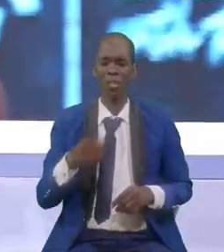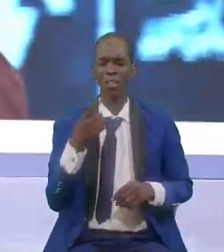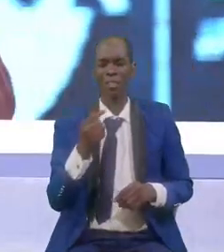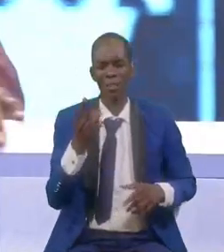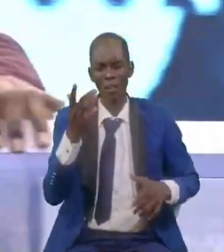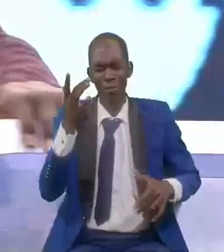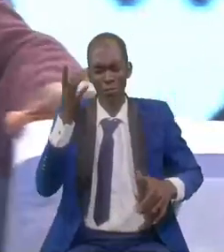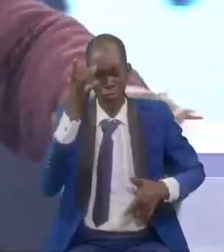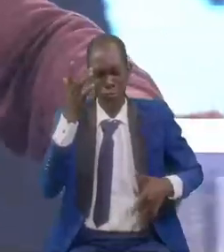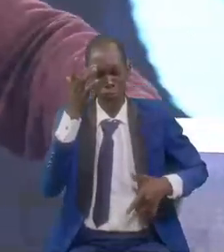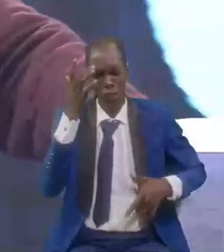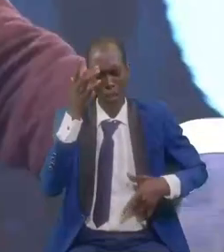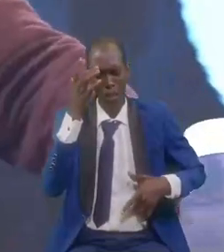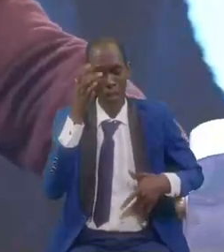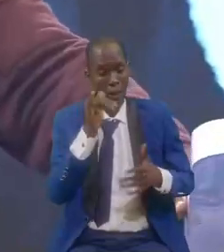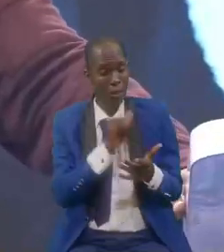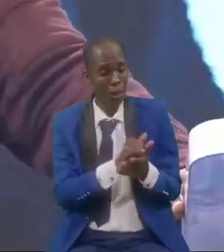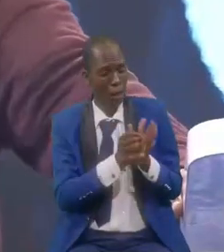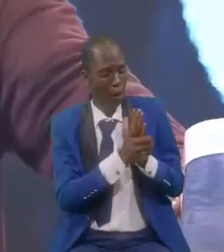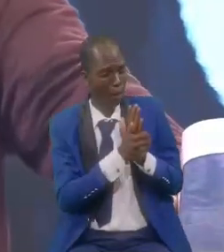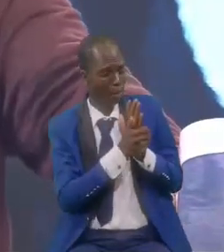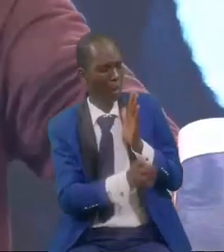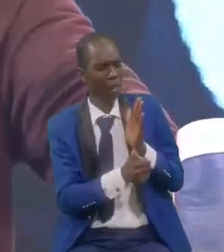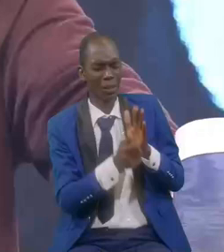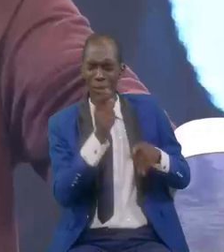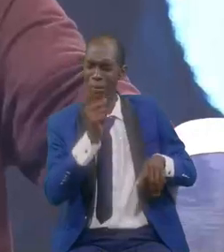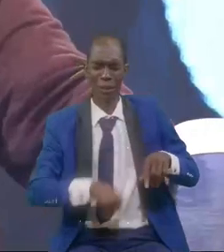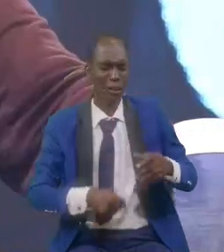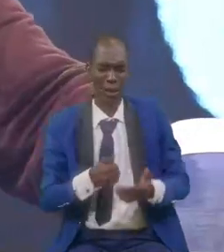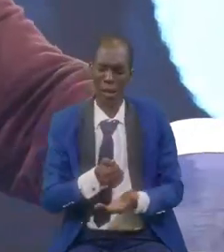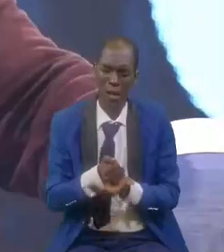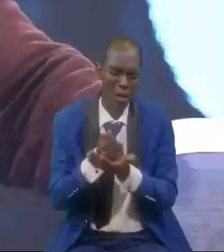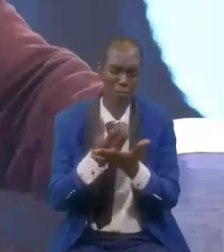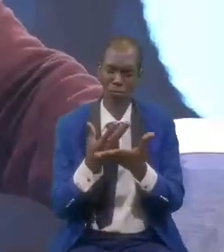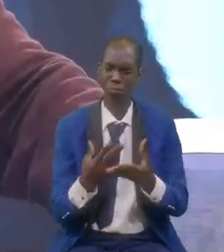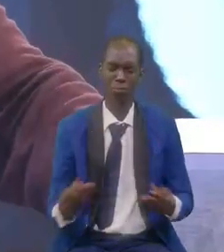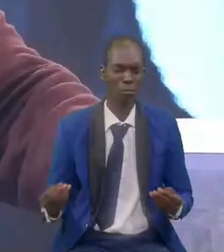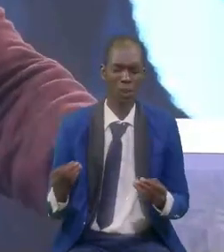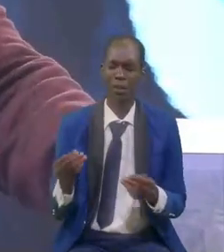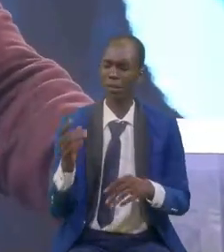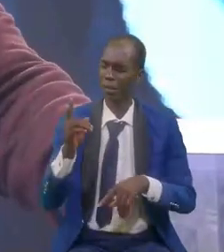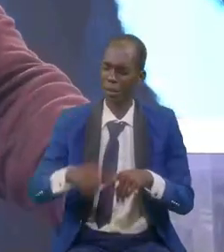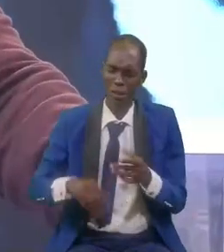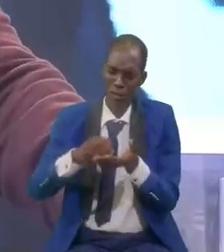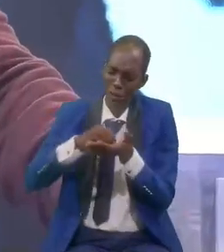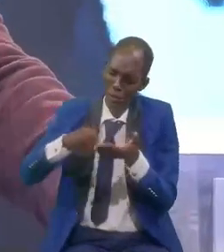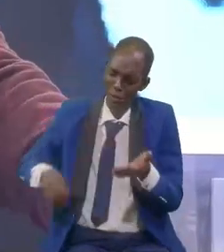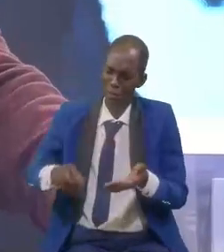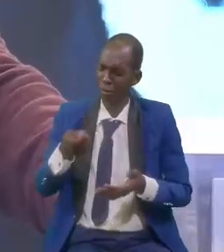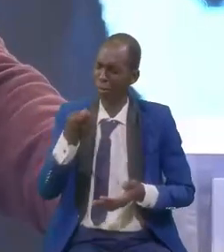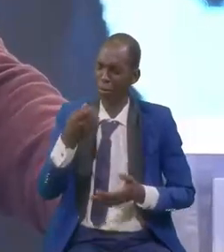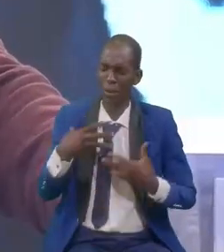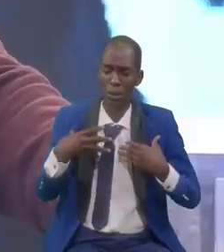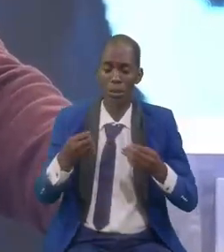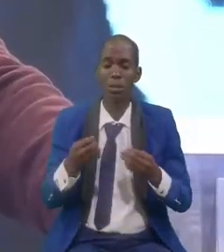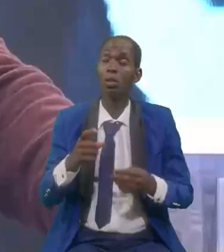les maladies que les experts n'ont pas pu traiter, ôter, guérir.